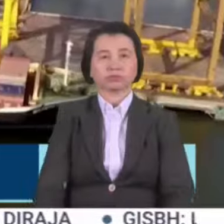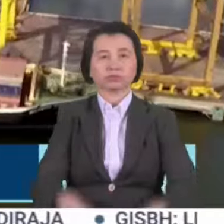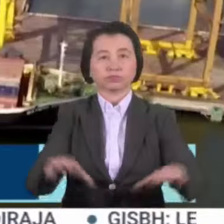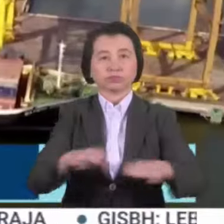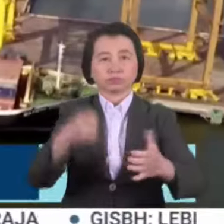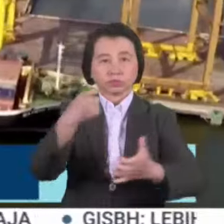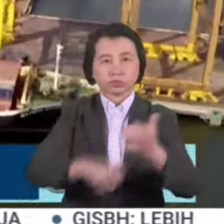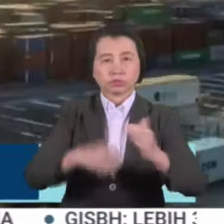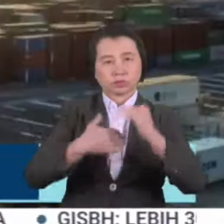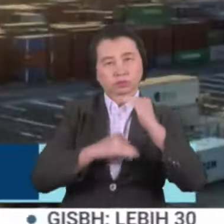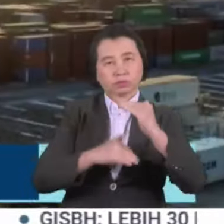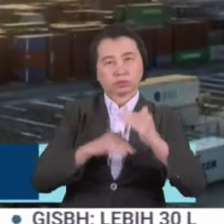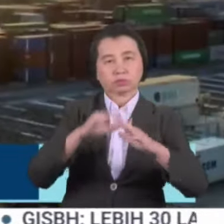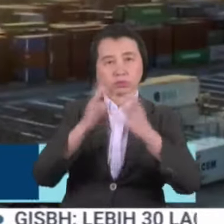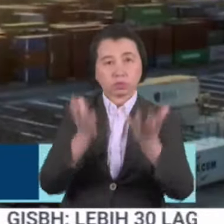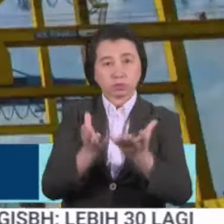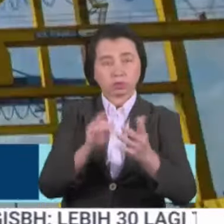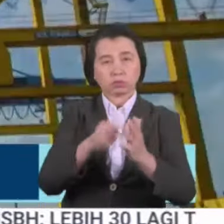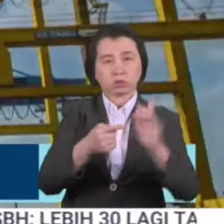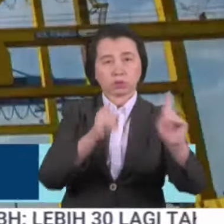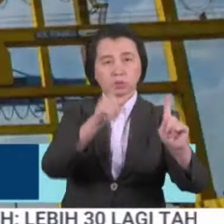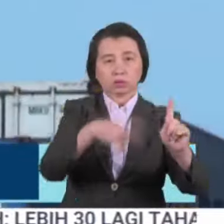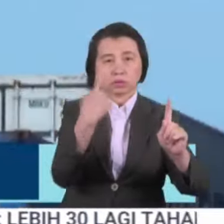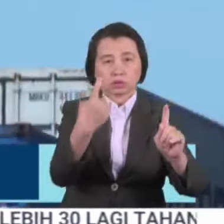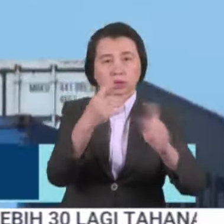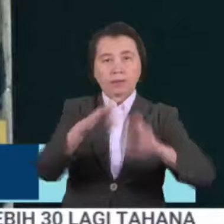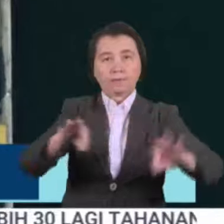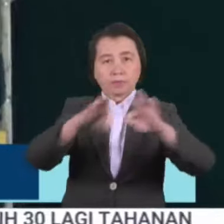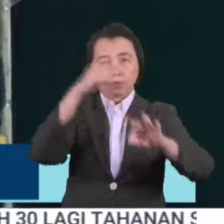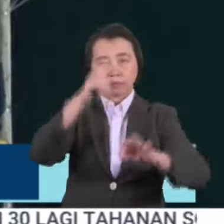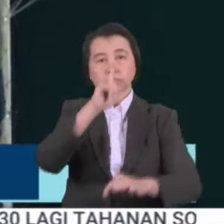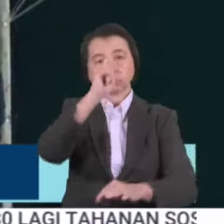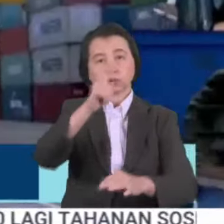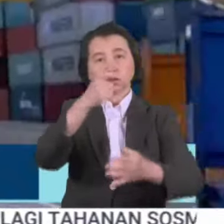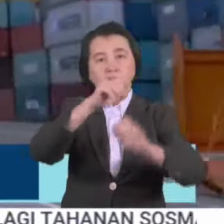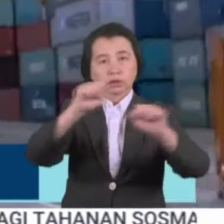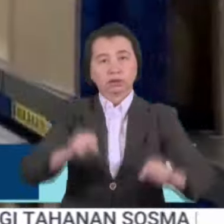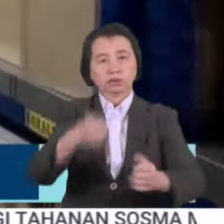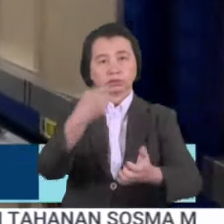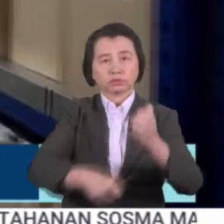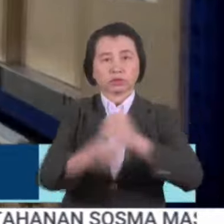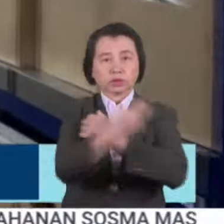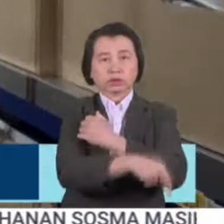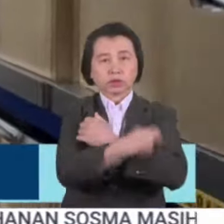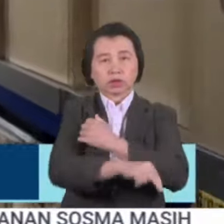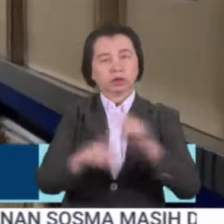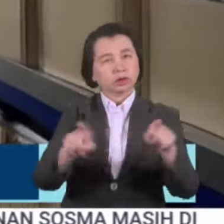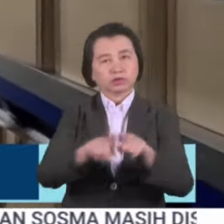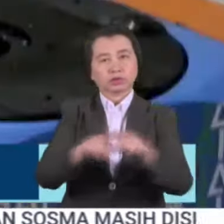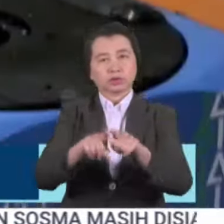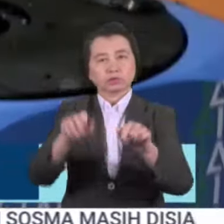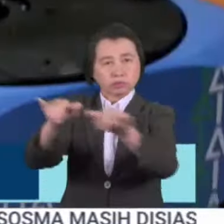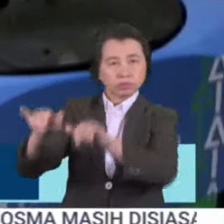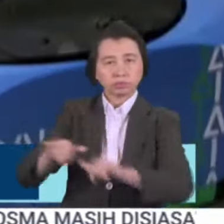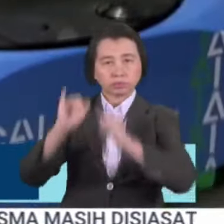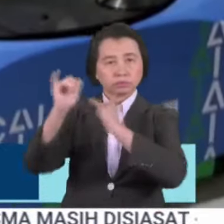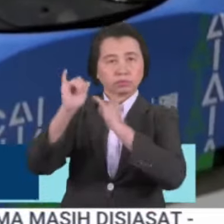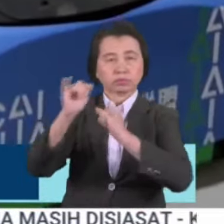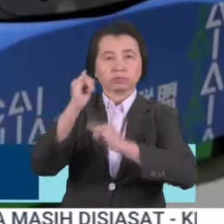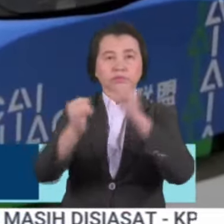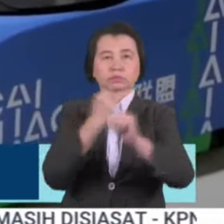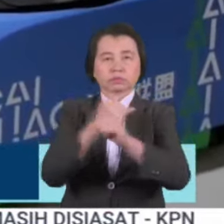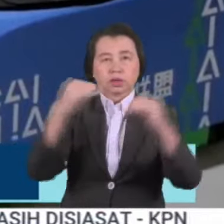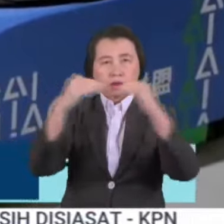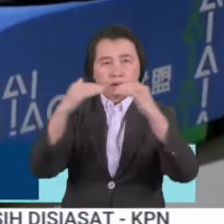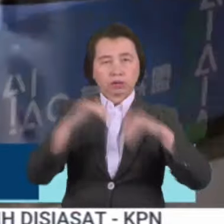Pelaksanaan cukai minimum global bermula 1 Januari penting bagi pastikan sistem percukaian negara selari standard antarabangsa yang